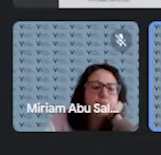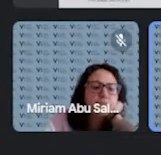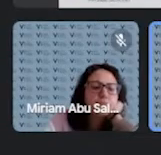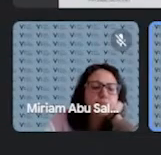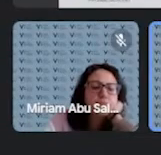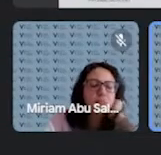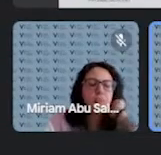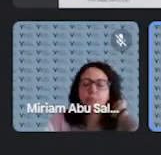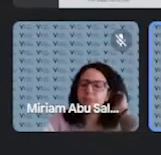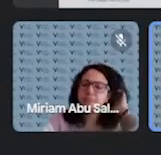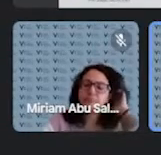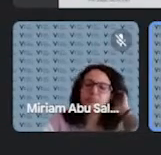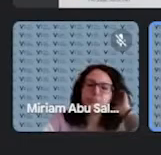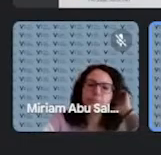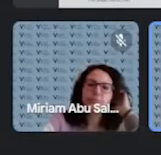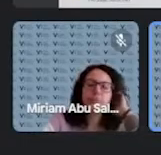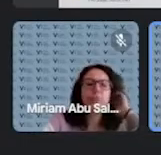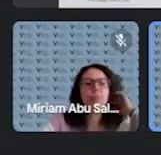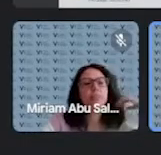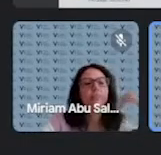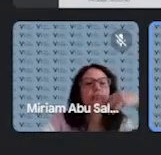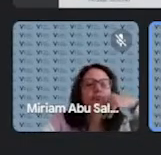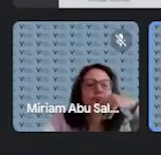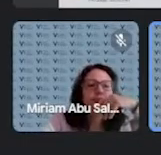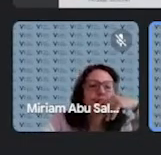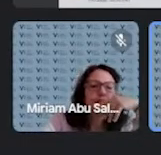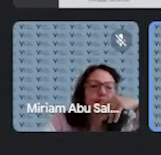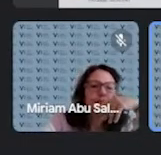117 del 2017, proprio perché